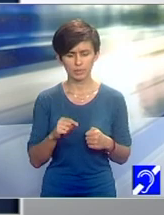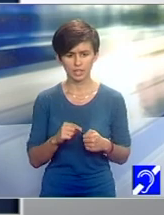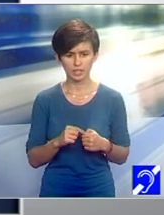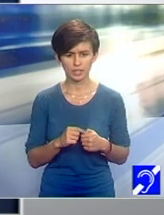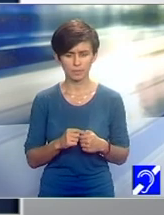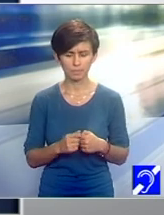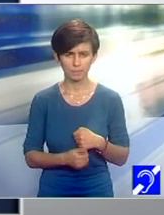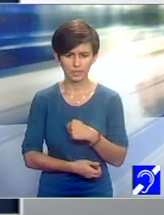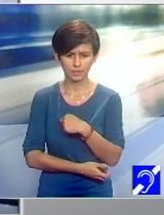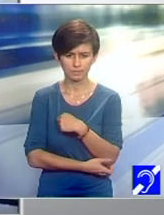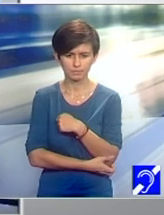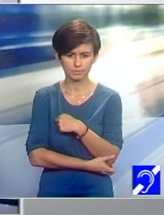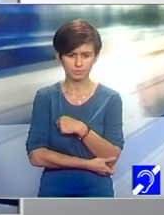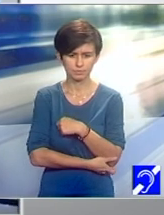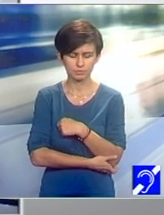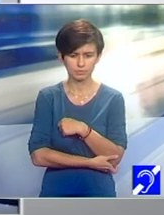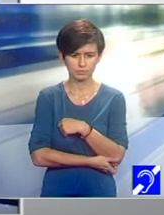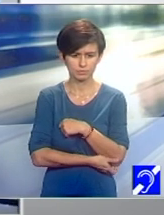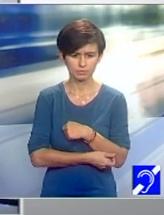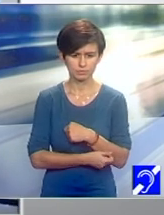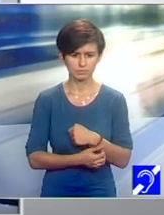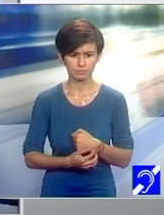măsura, pentru că